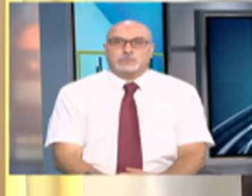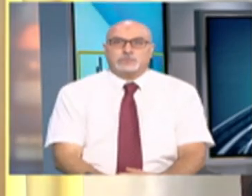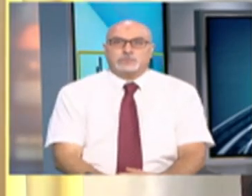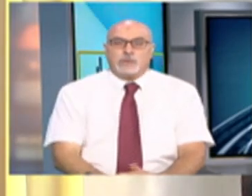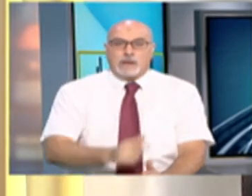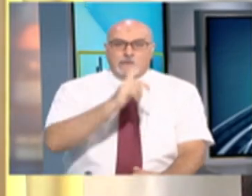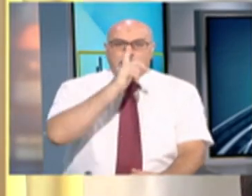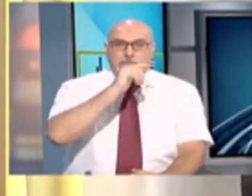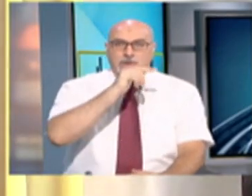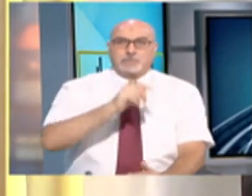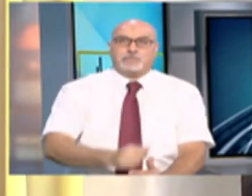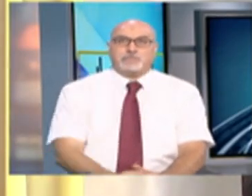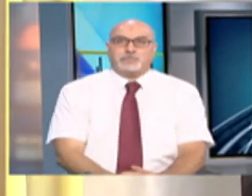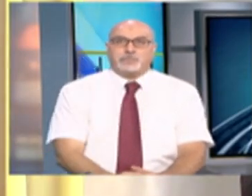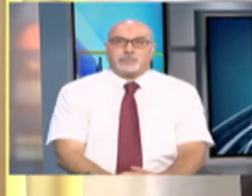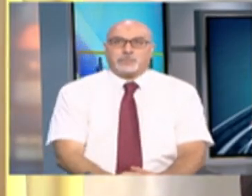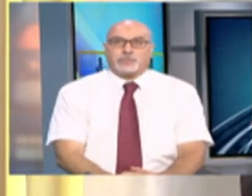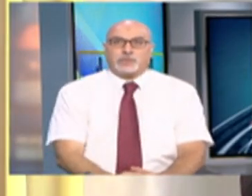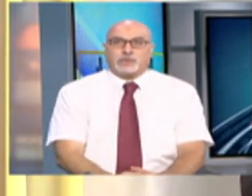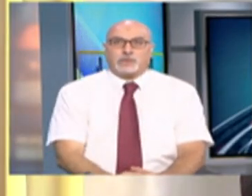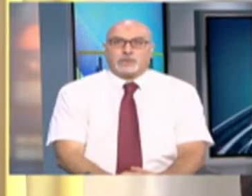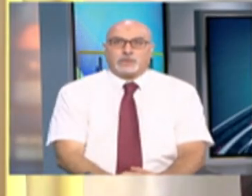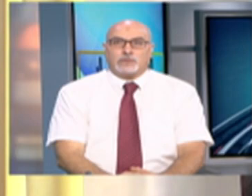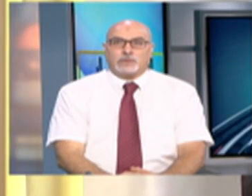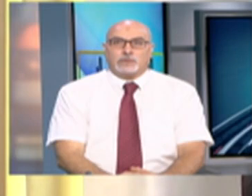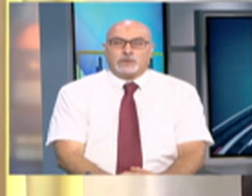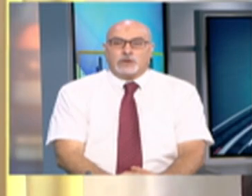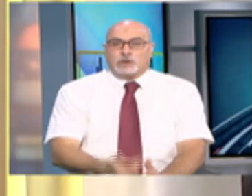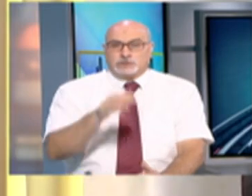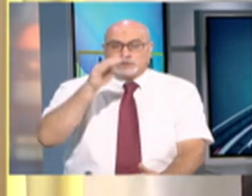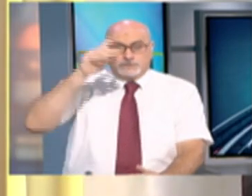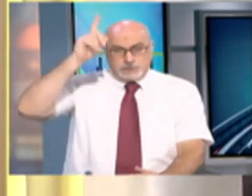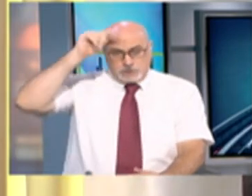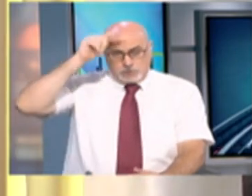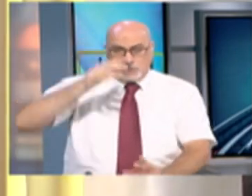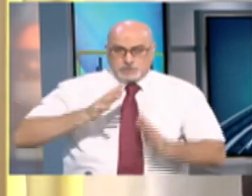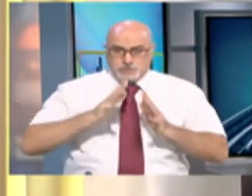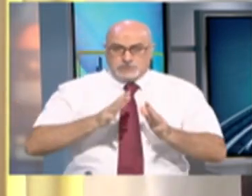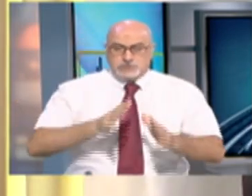السادة القادة الدول المشاركة،